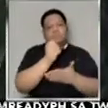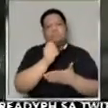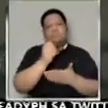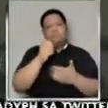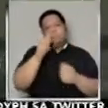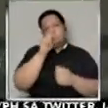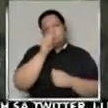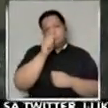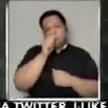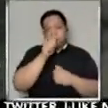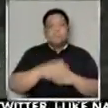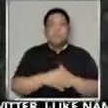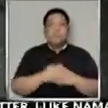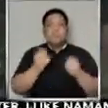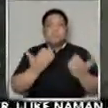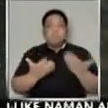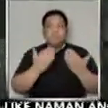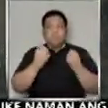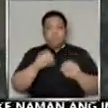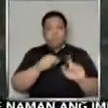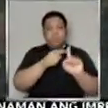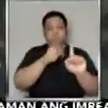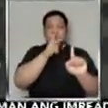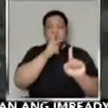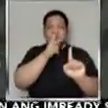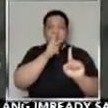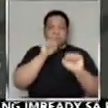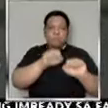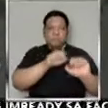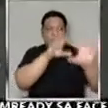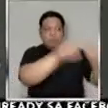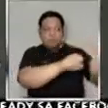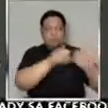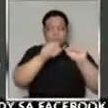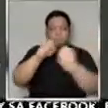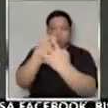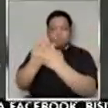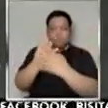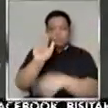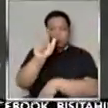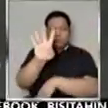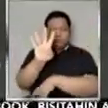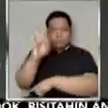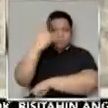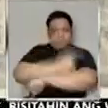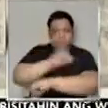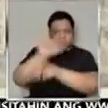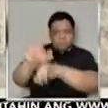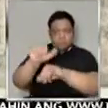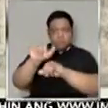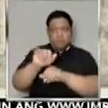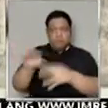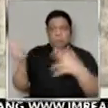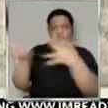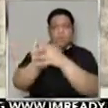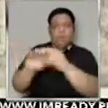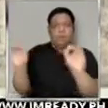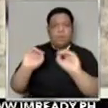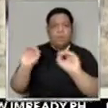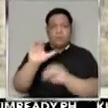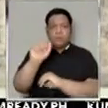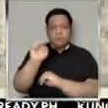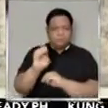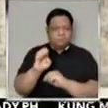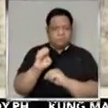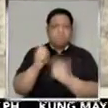pang madetine ang suspect ng hanggang 24 na araw nang walang isinasampang reklamo. Punto naman ng